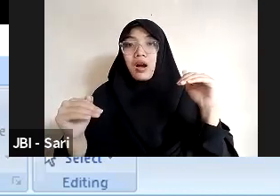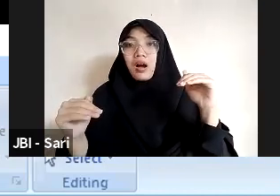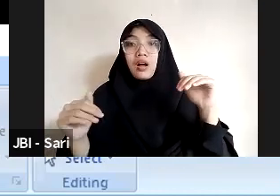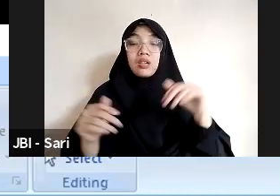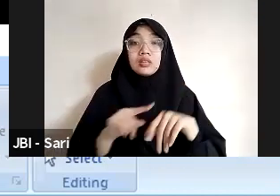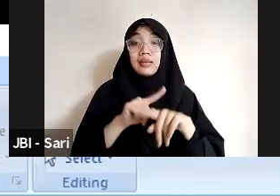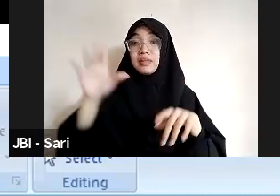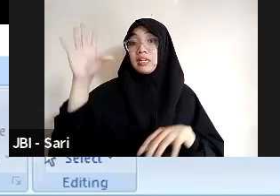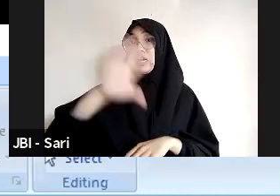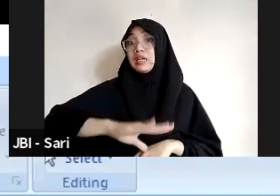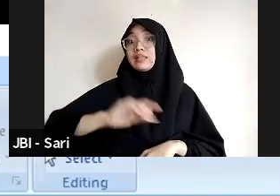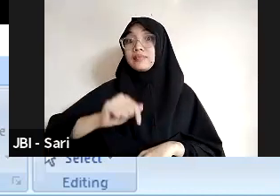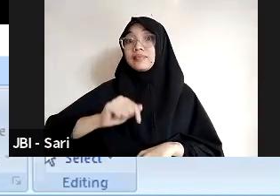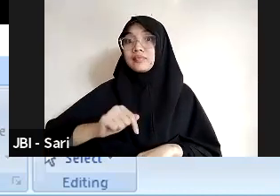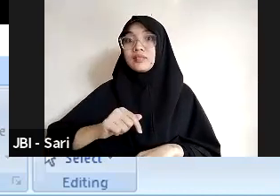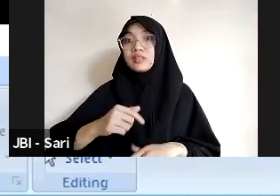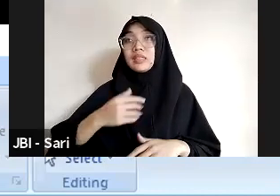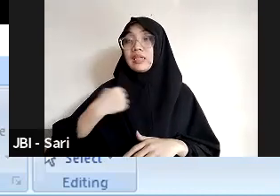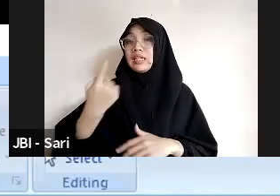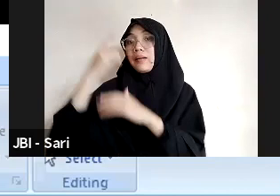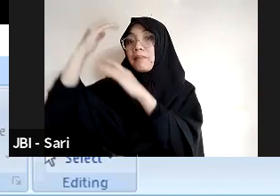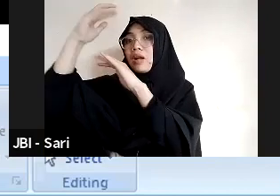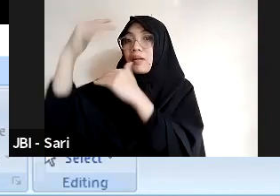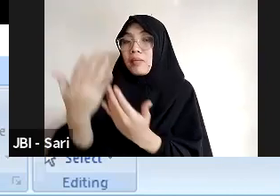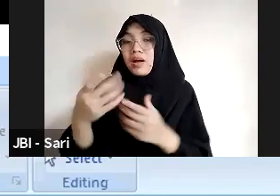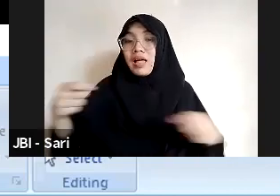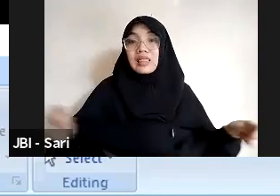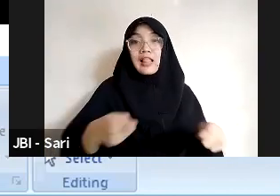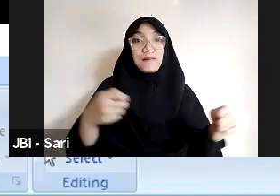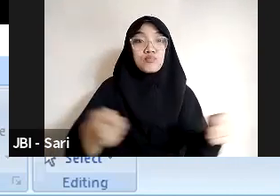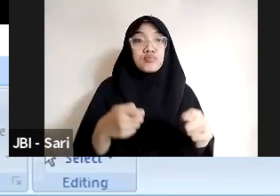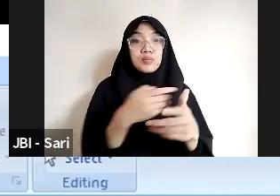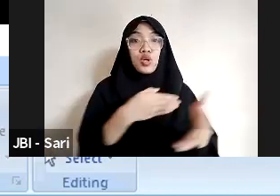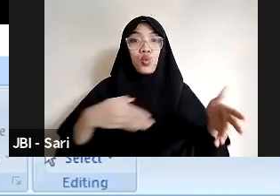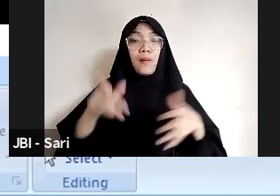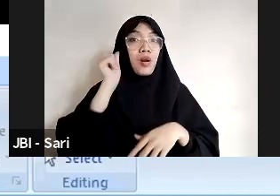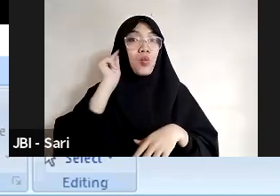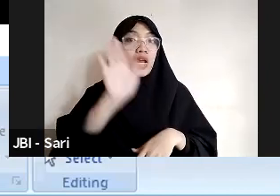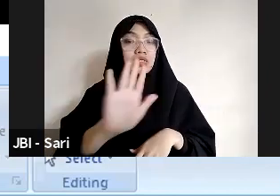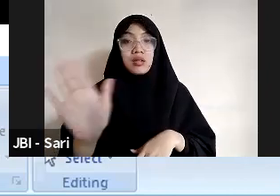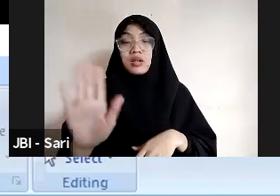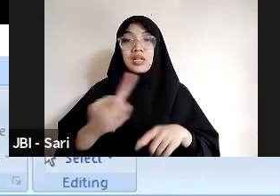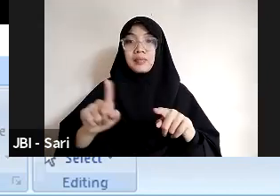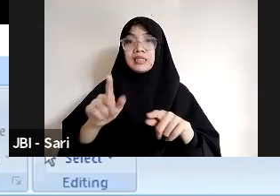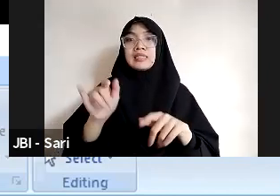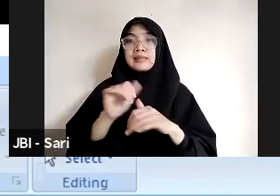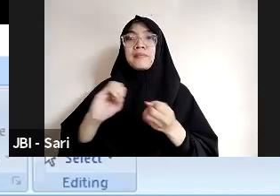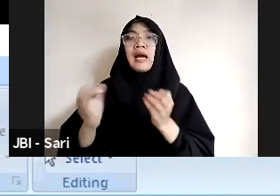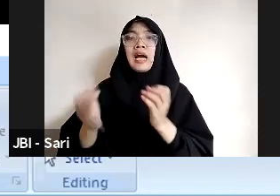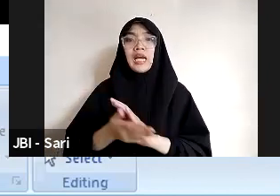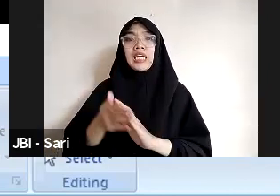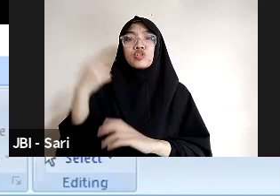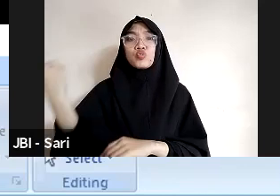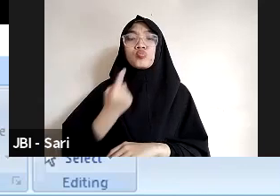ini kita memang berharap bahwa dapur tidak hanya menjadi ruang perempuan, tetapi menjadi ruang publik dan menjadi ruang